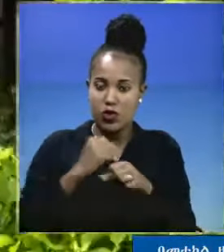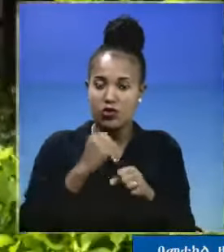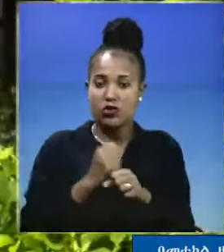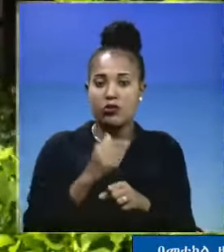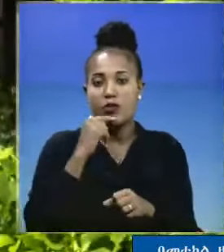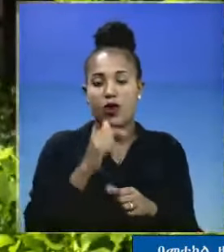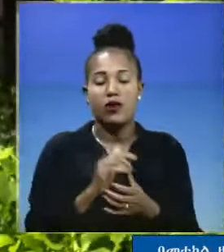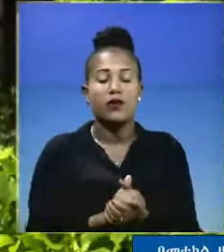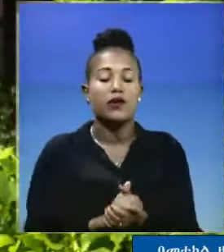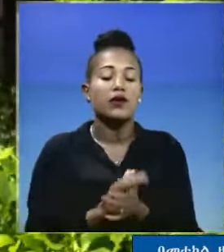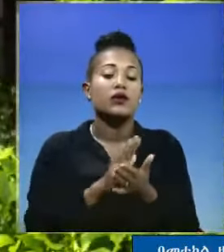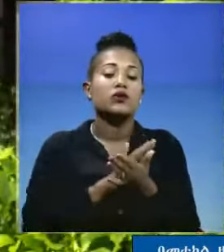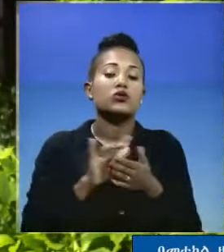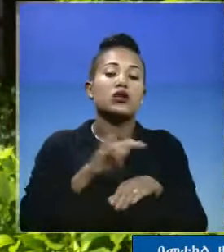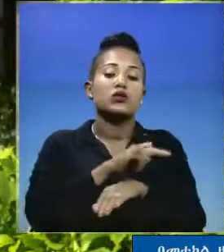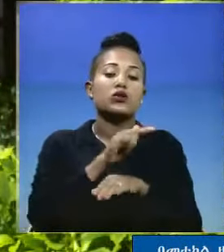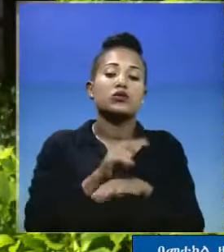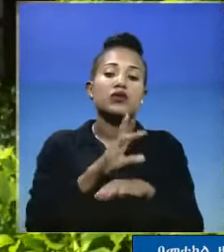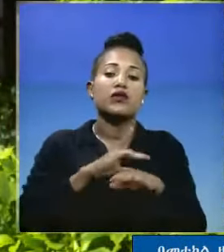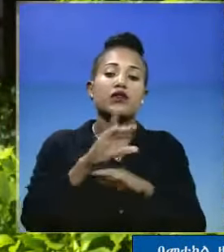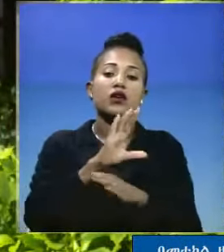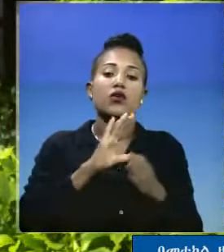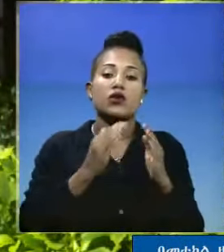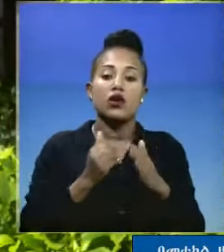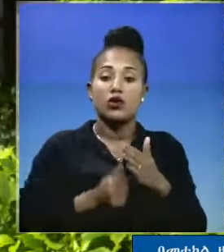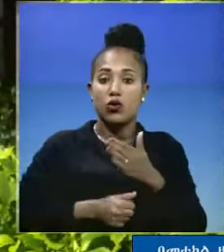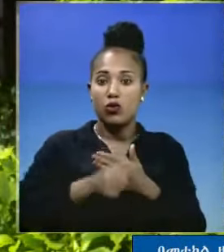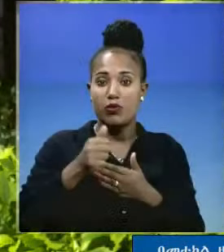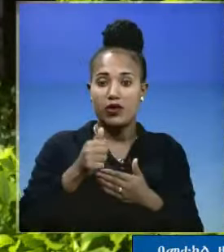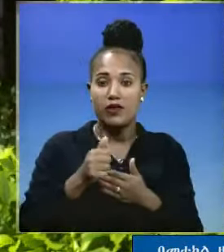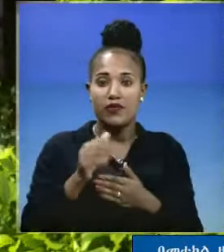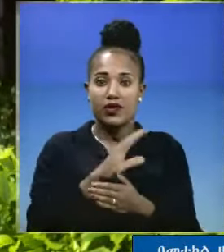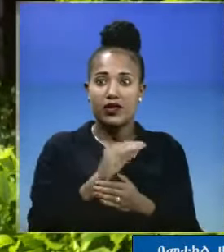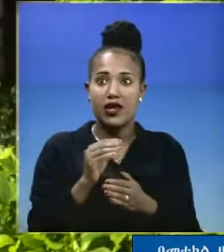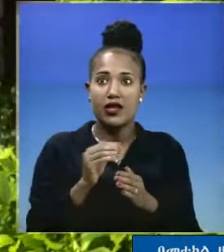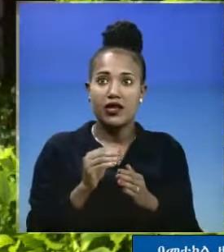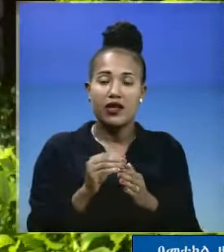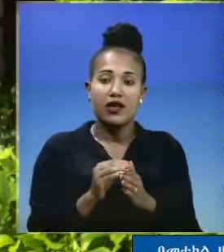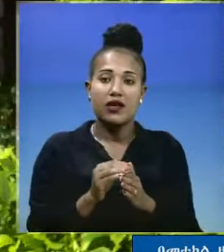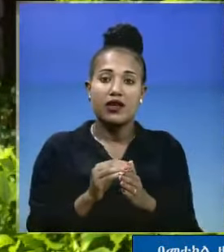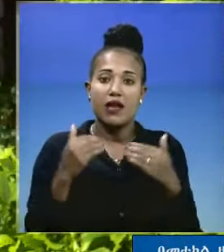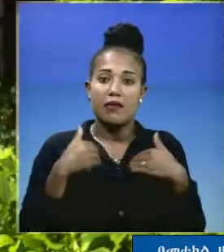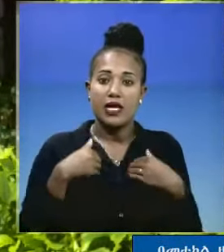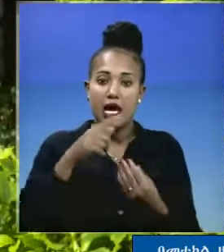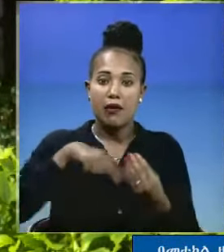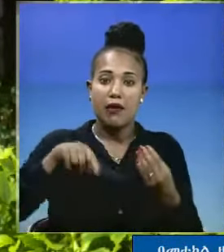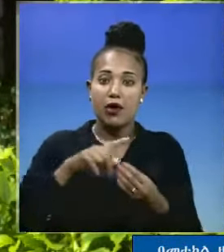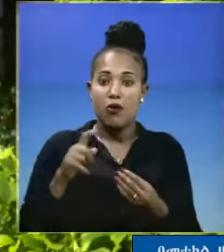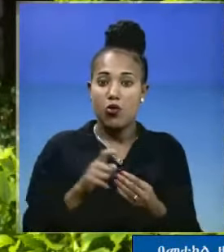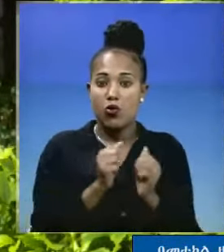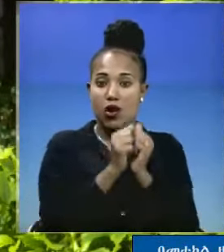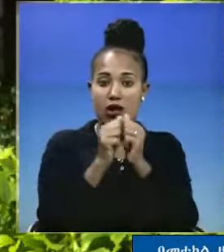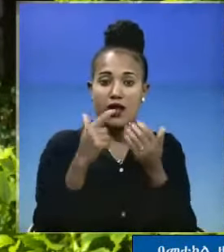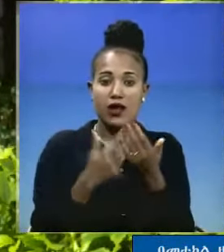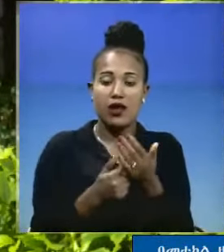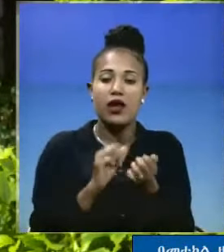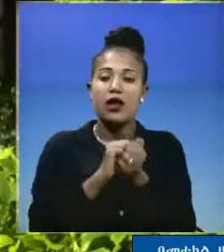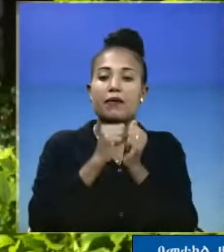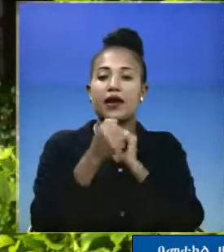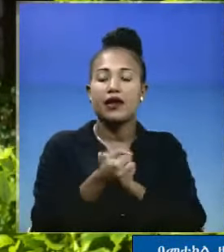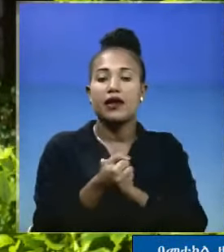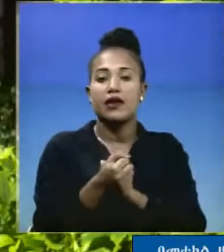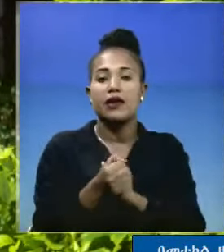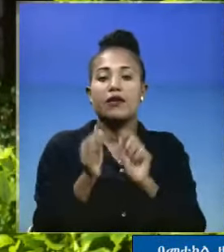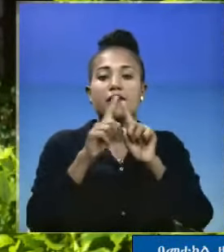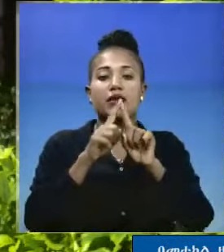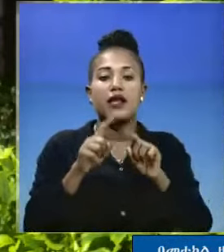ስራዎች ናቸው ብለዋል። ንጹሃን ዜጎች በከፍተኛ ሁኔታ የተጎዱበት እና እየተገዱበት ያለ አካባቢ ከመሆኑ አኳያ ይህንም